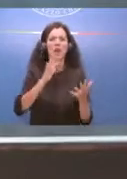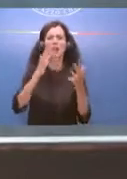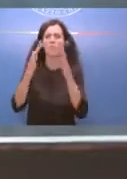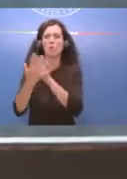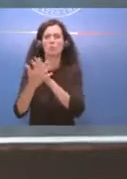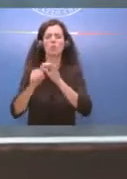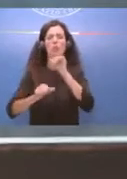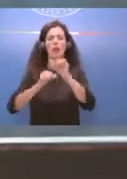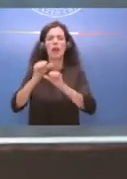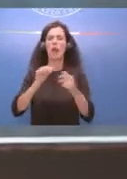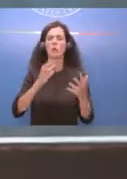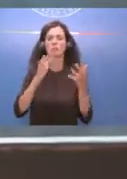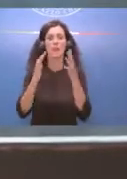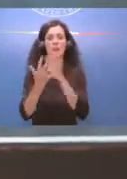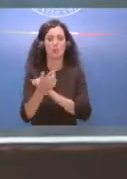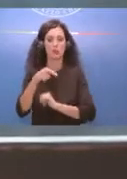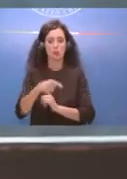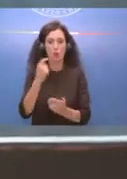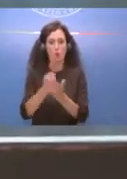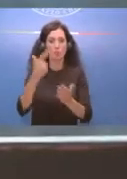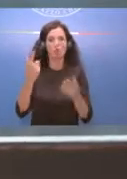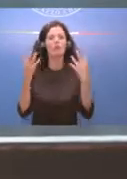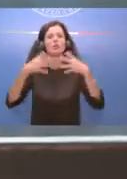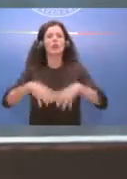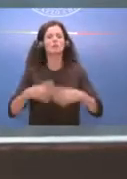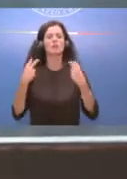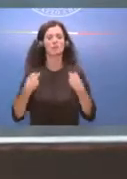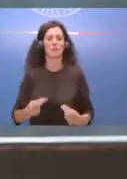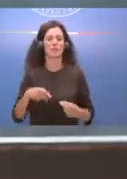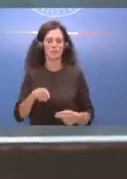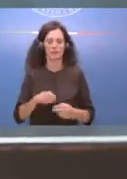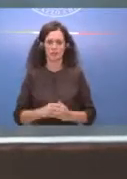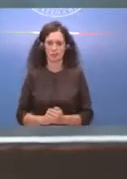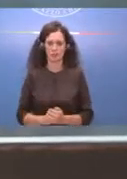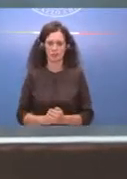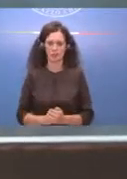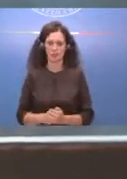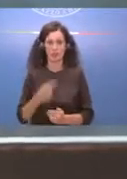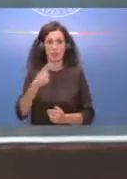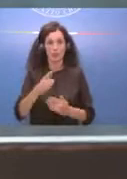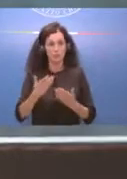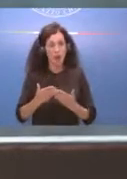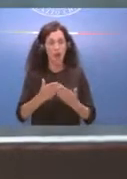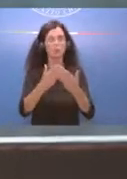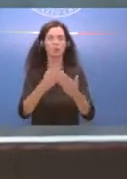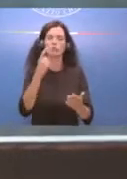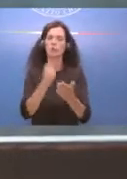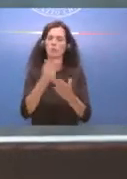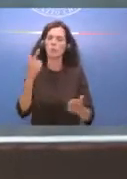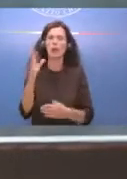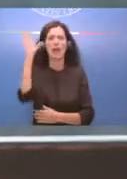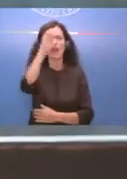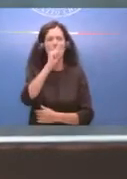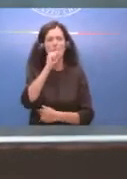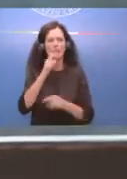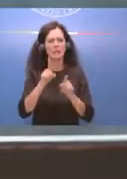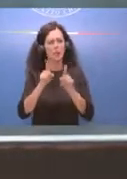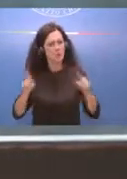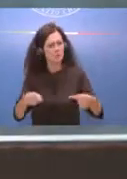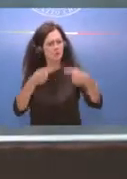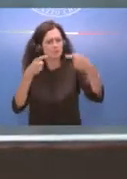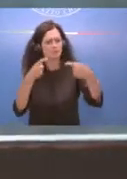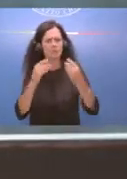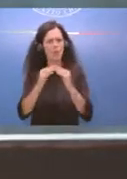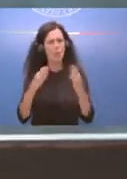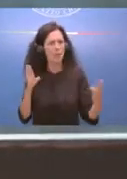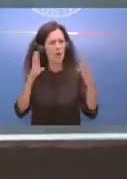abbiano svolto nell organizzazione della vita questo può essere di grande aiuto per comprendere come affrontare le avversità ed inquisiti